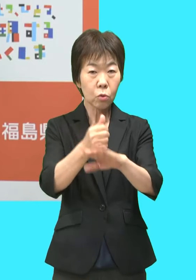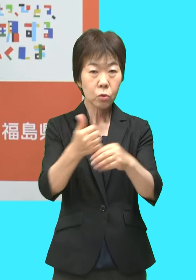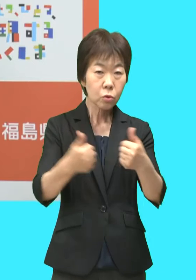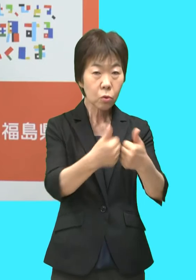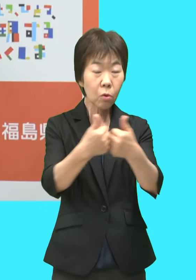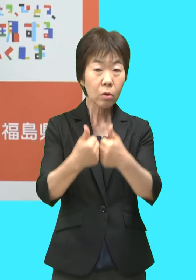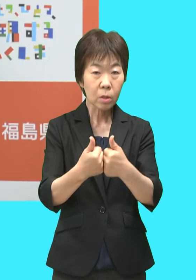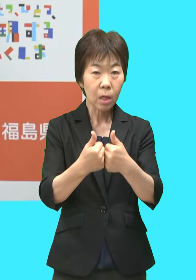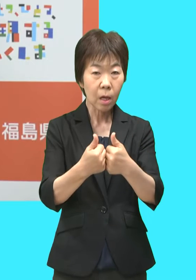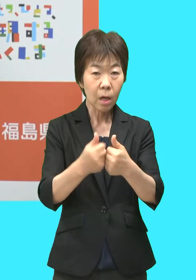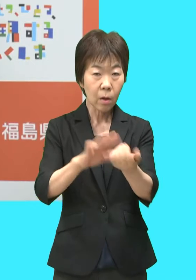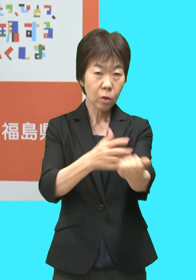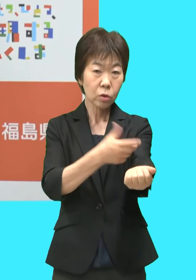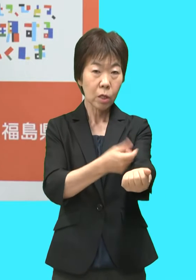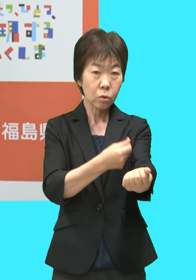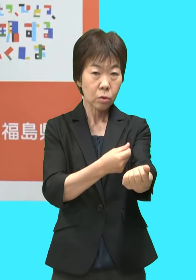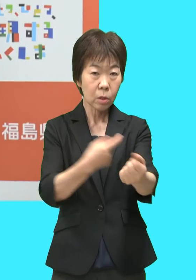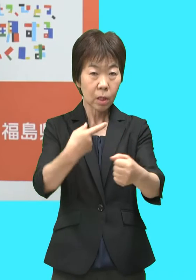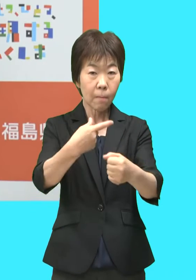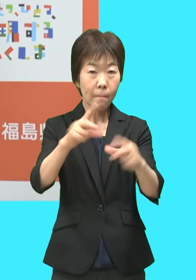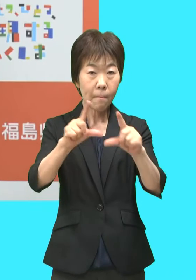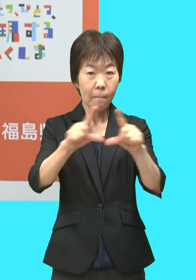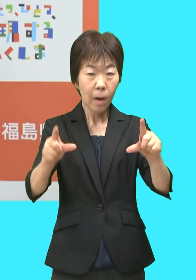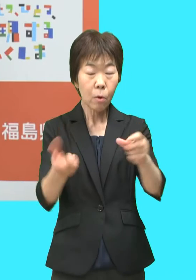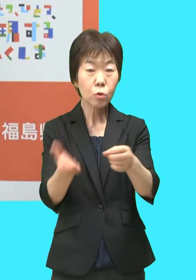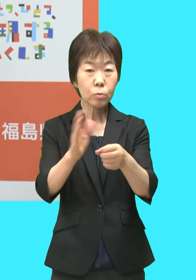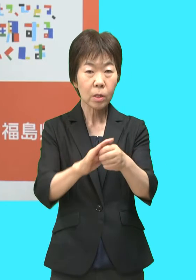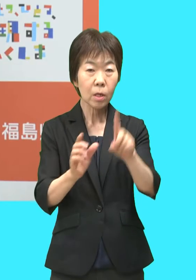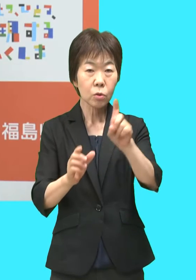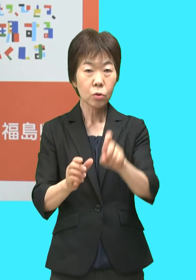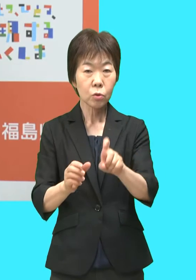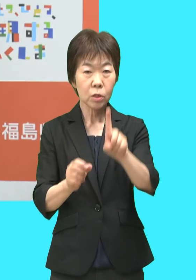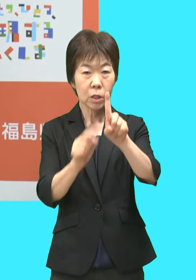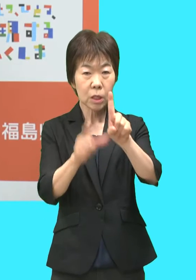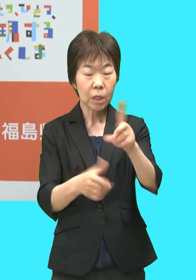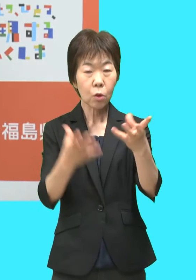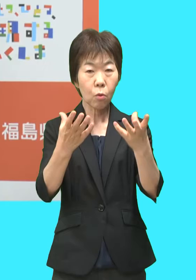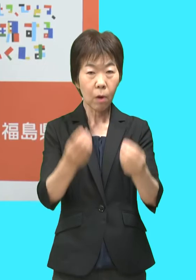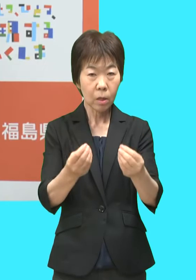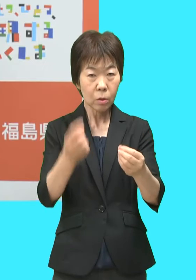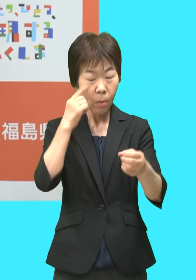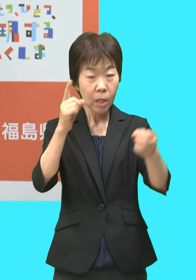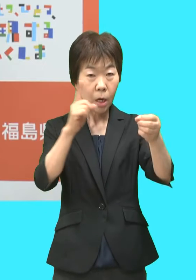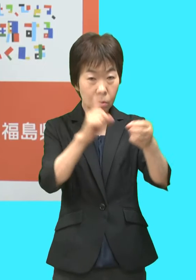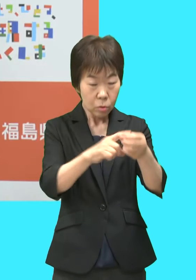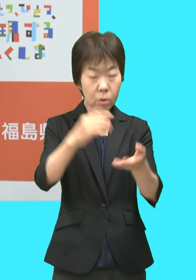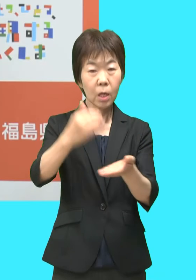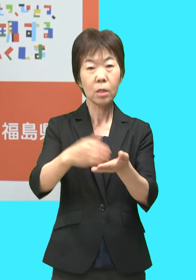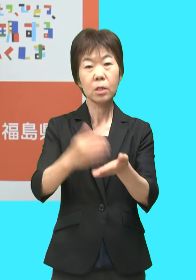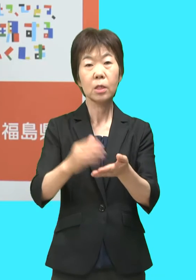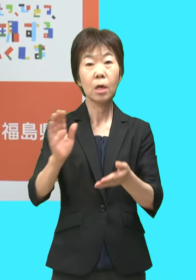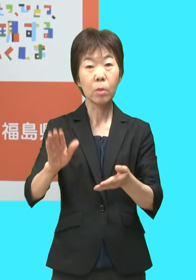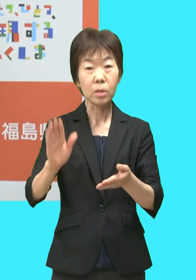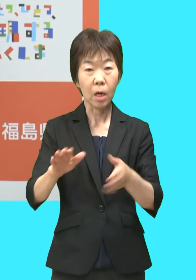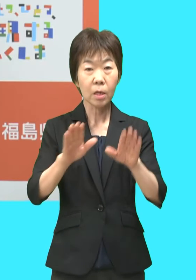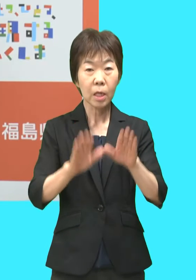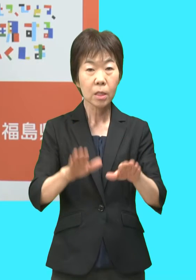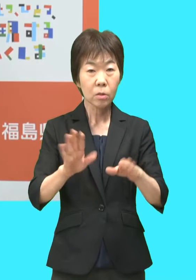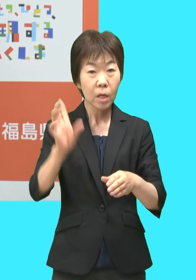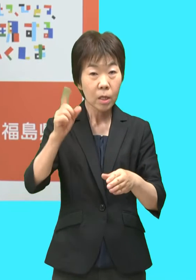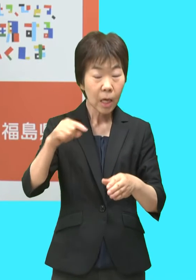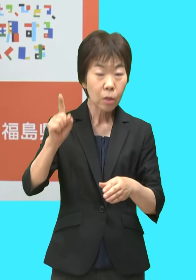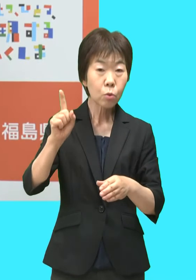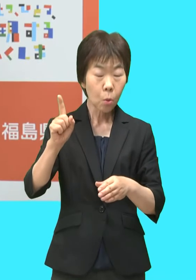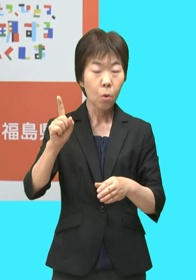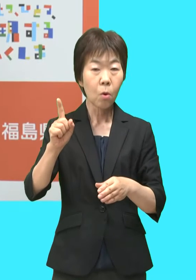接種についてですね一般も含めて、11月までの完了を目指すというふうなお話がありましたが現時点での県